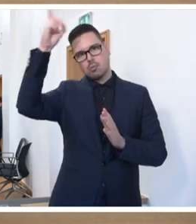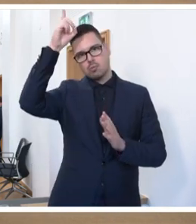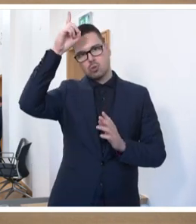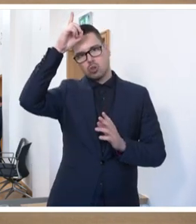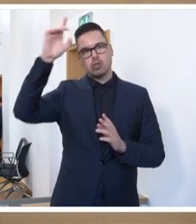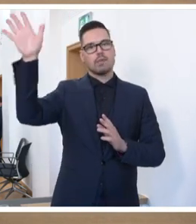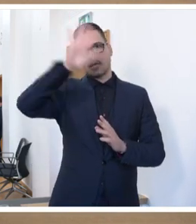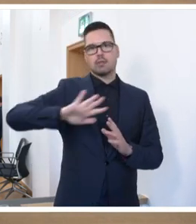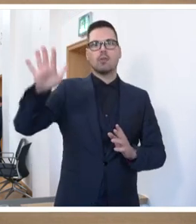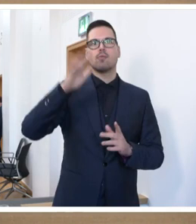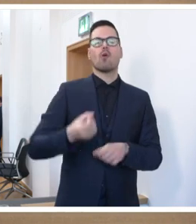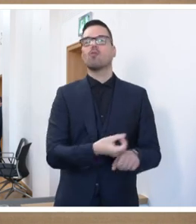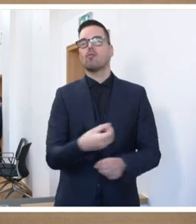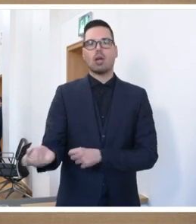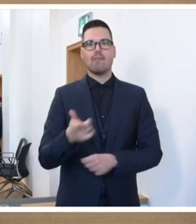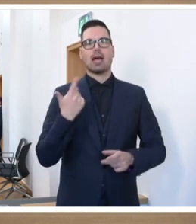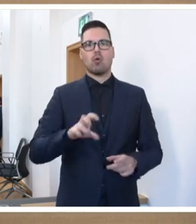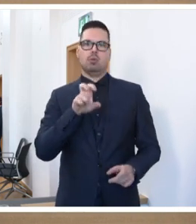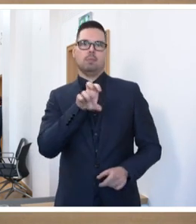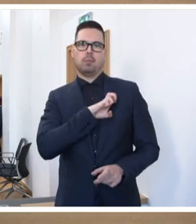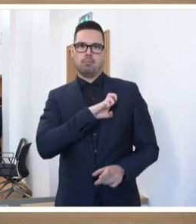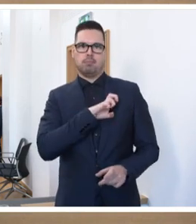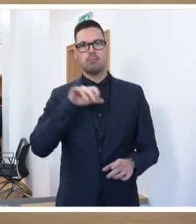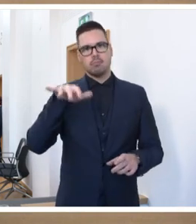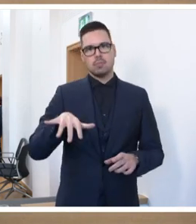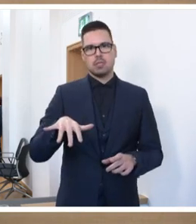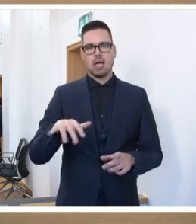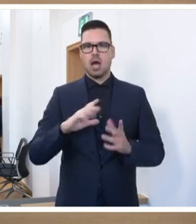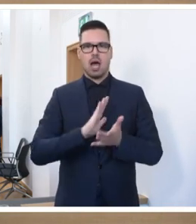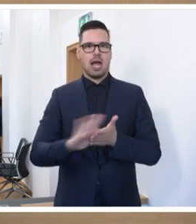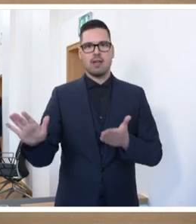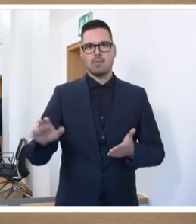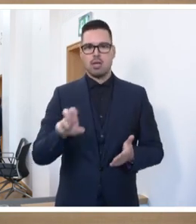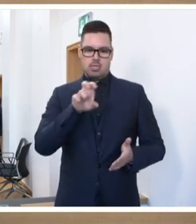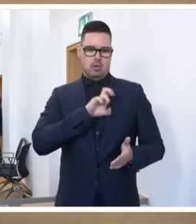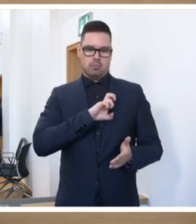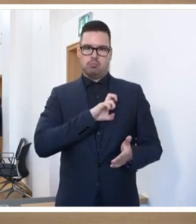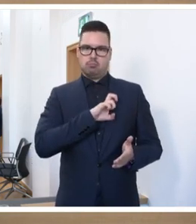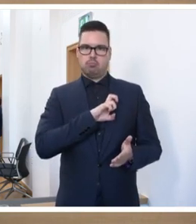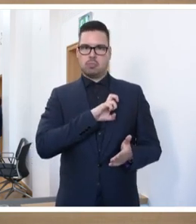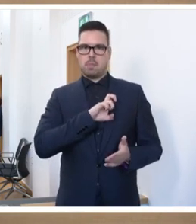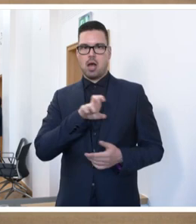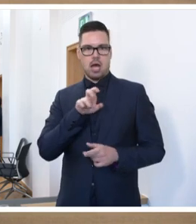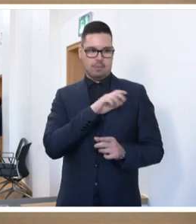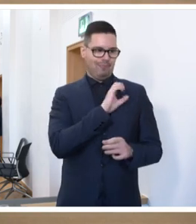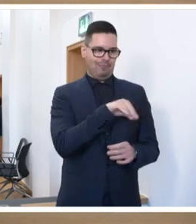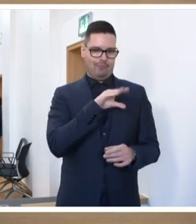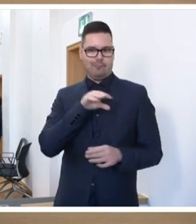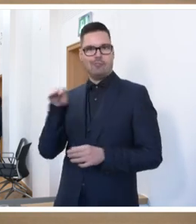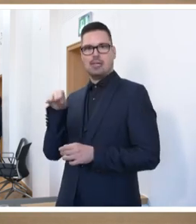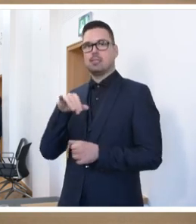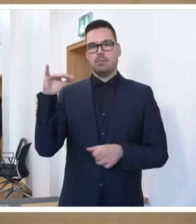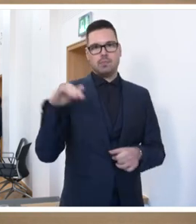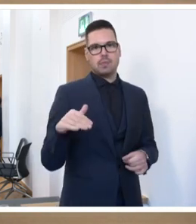unsere Feuerwehrleute. Auch dort einfach mit einer Bodycam, mit einer Dashcam, auch die Feuerwehrleute in den